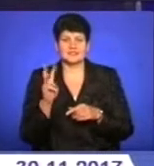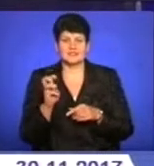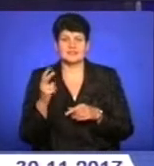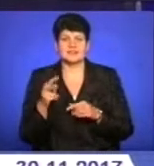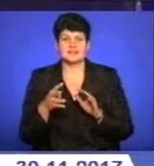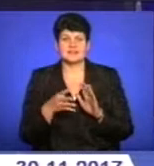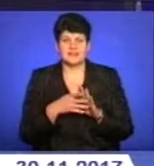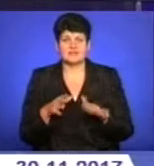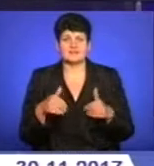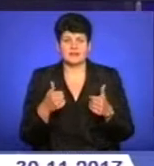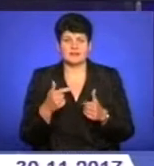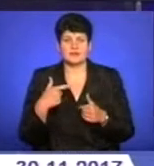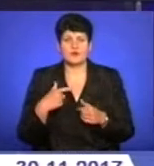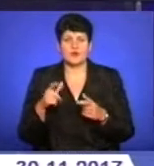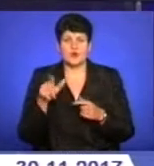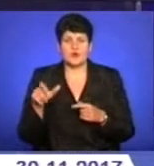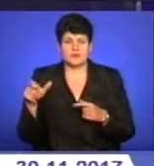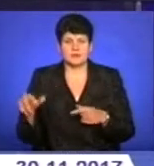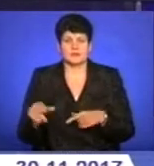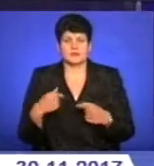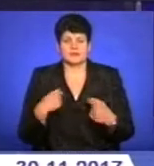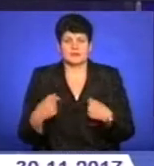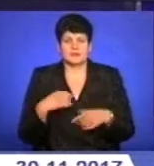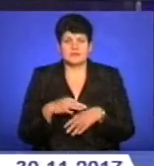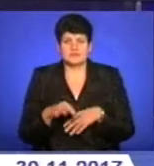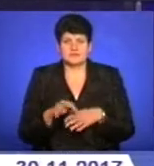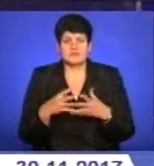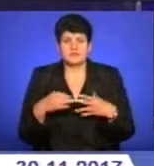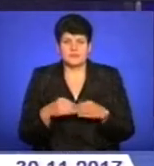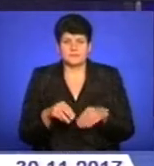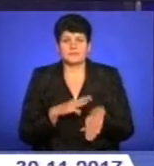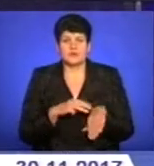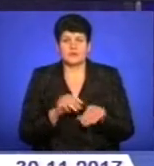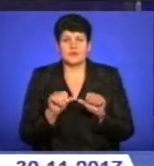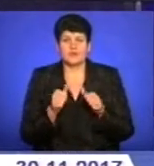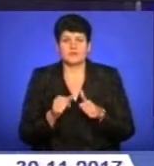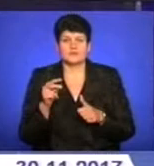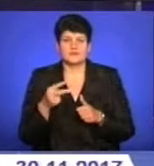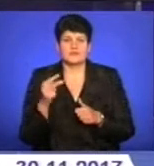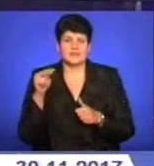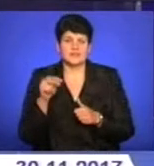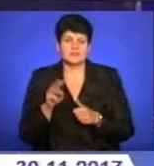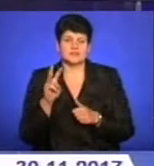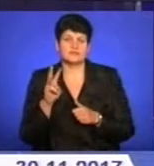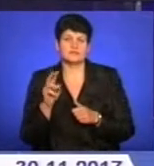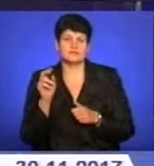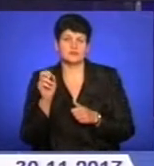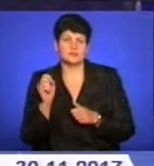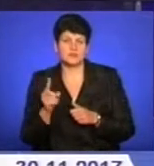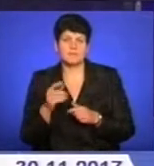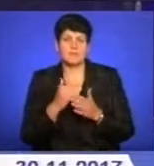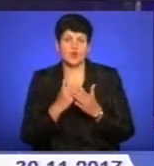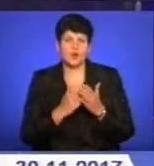звернень від громадян, які потерпіли від насильства у сім'ї. Правоохоронці оформили 2213 протоколів. Про це повідомили